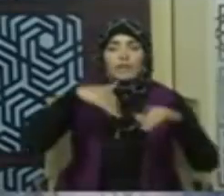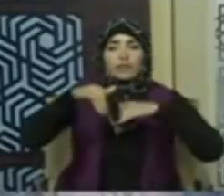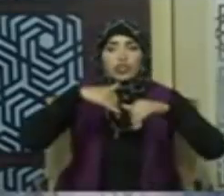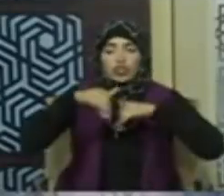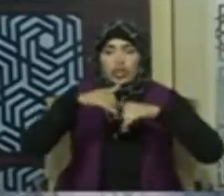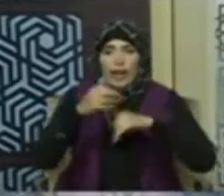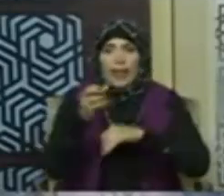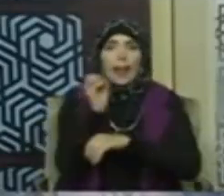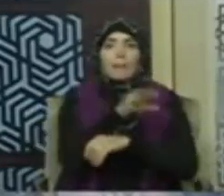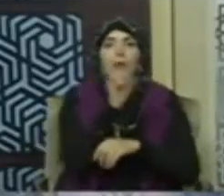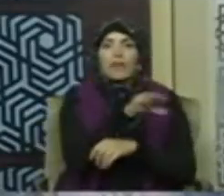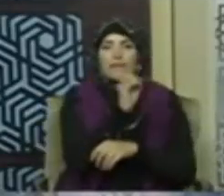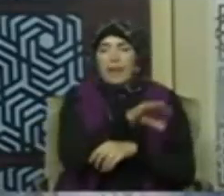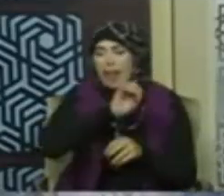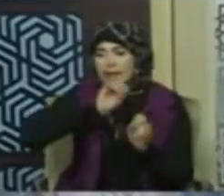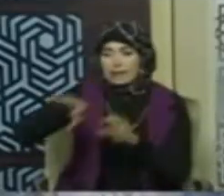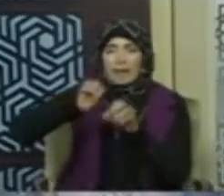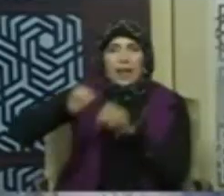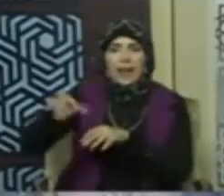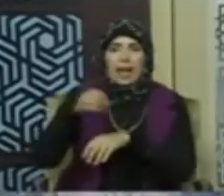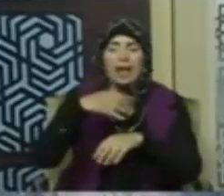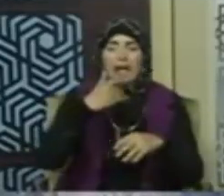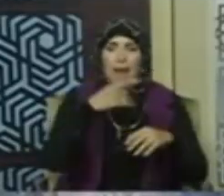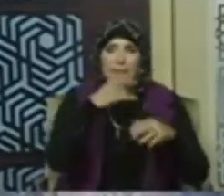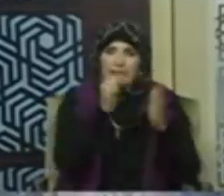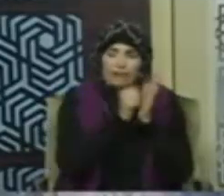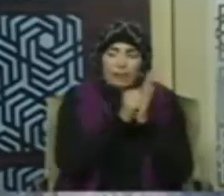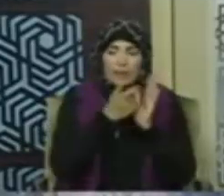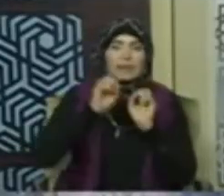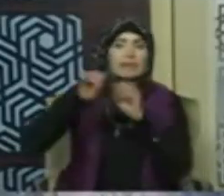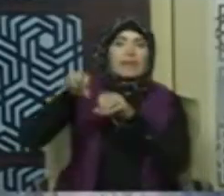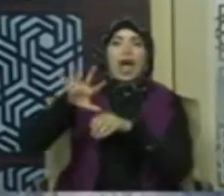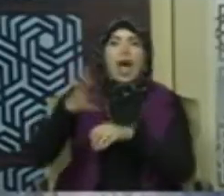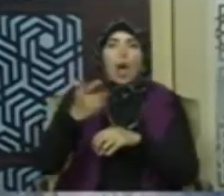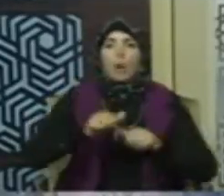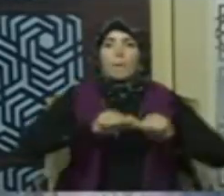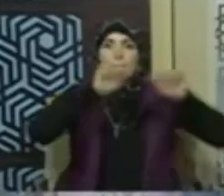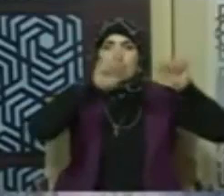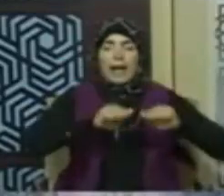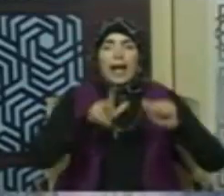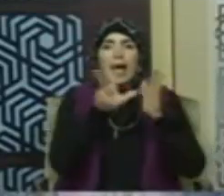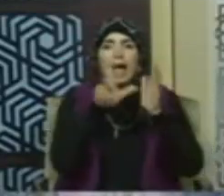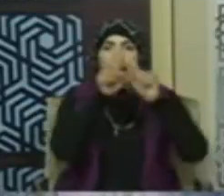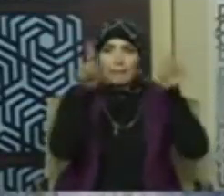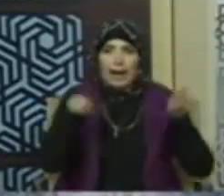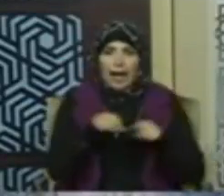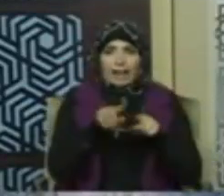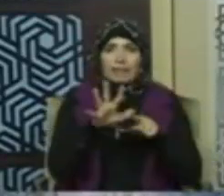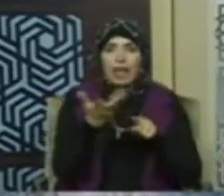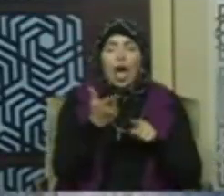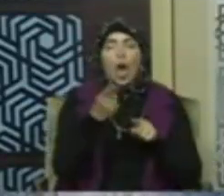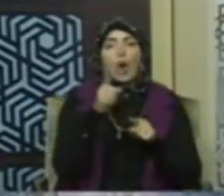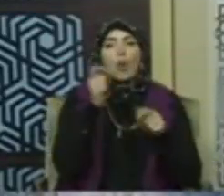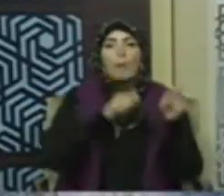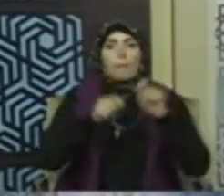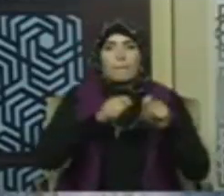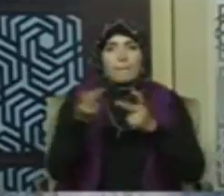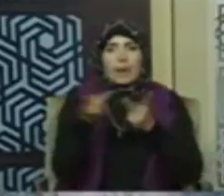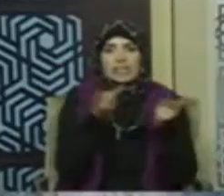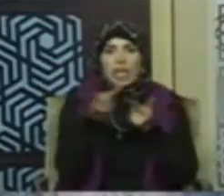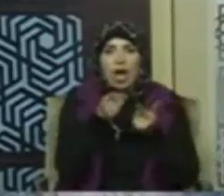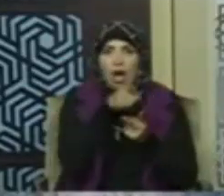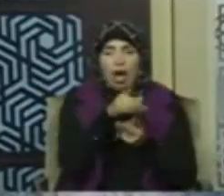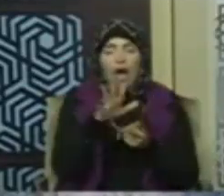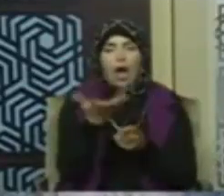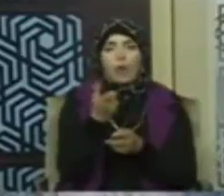بإلقاء مخلفات منزله أو محله أو مصنعه، سواء ألقاه في الأماكن العامة أو